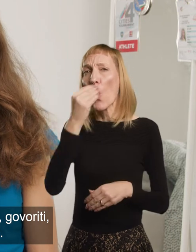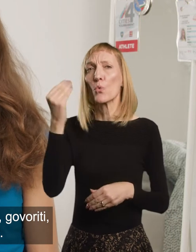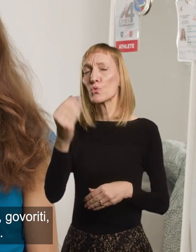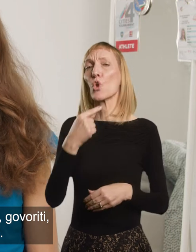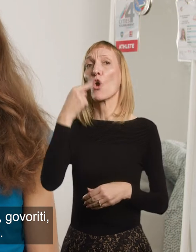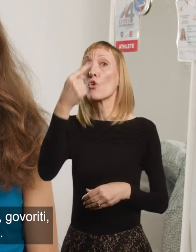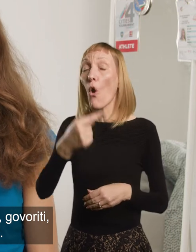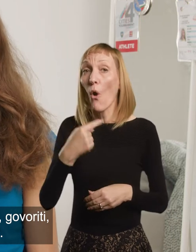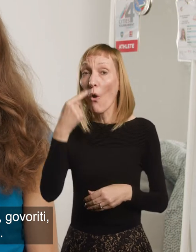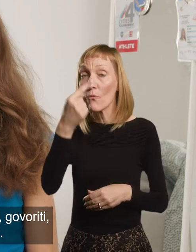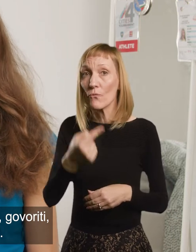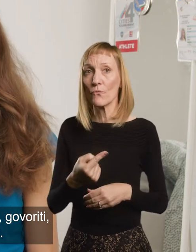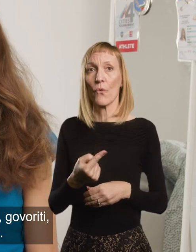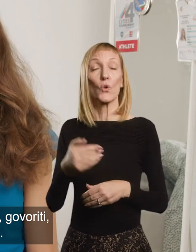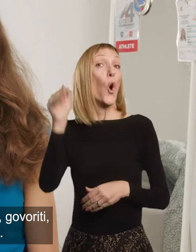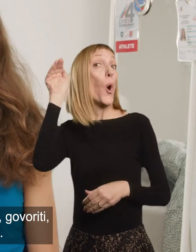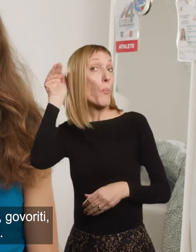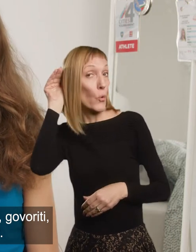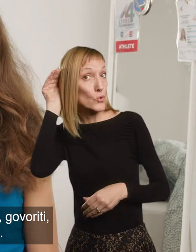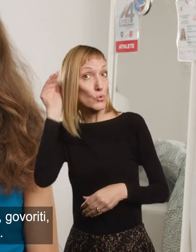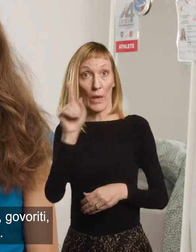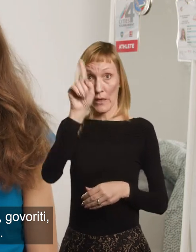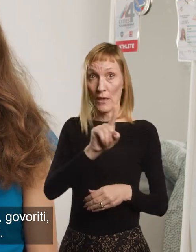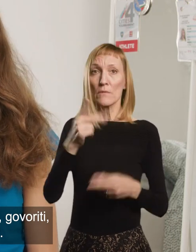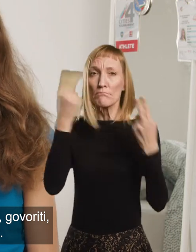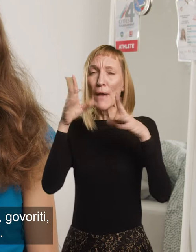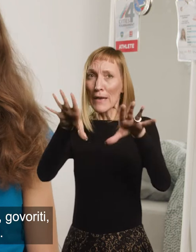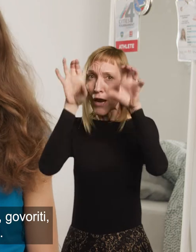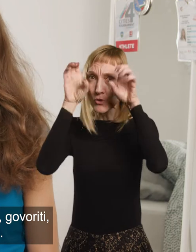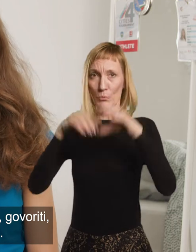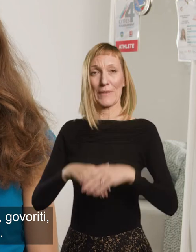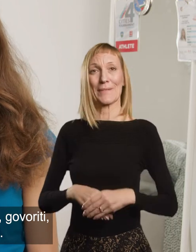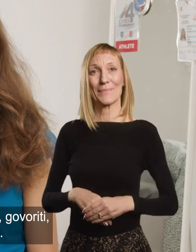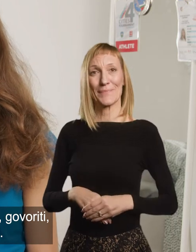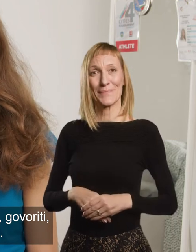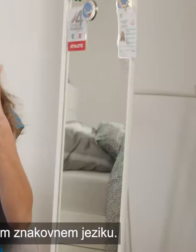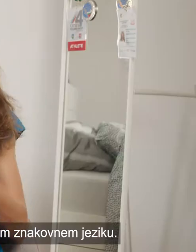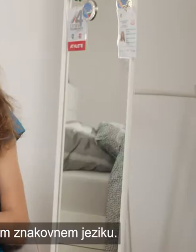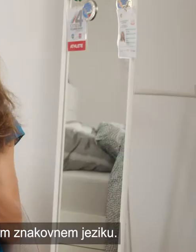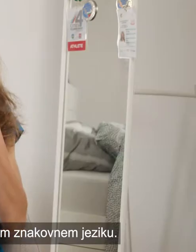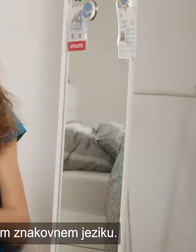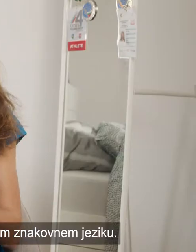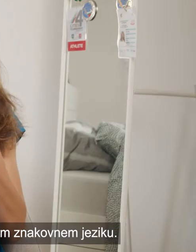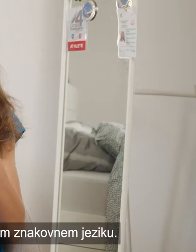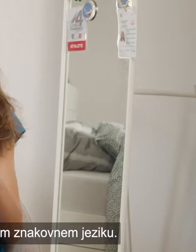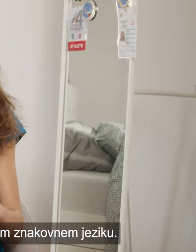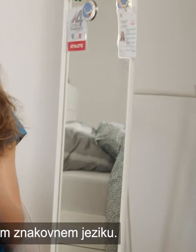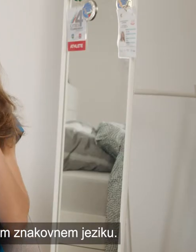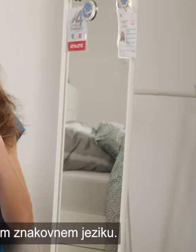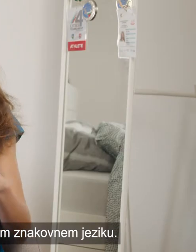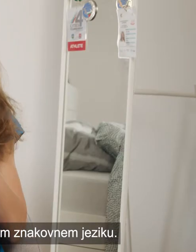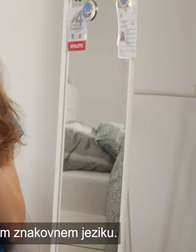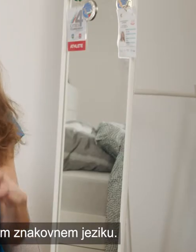morala naučiti, govoriti, poslušati in razumeti. Športniki